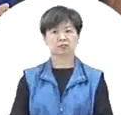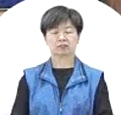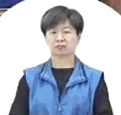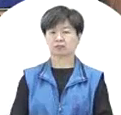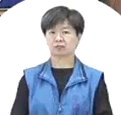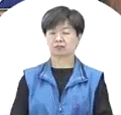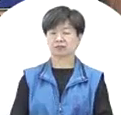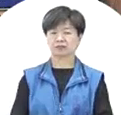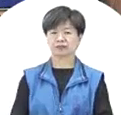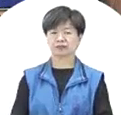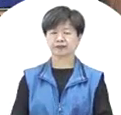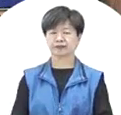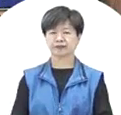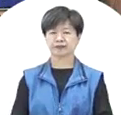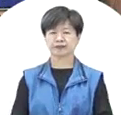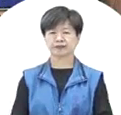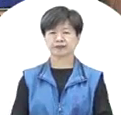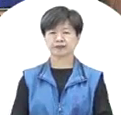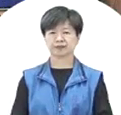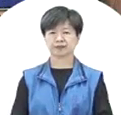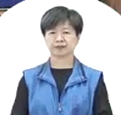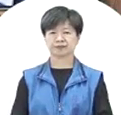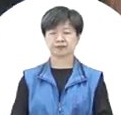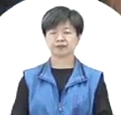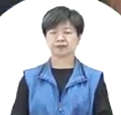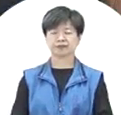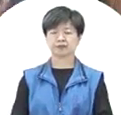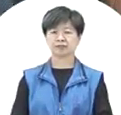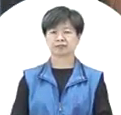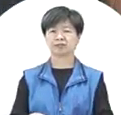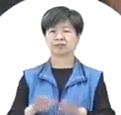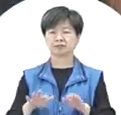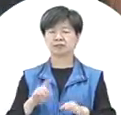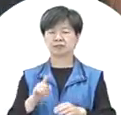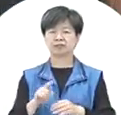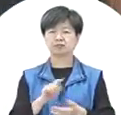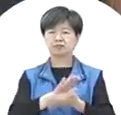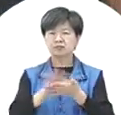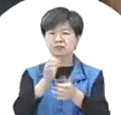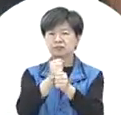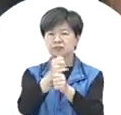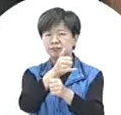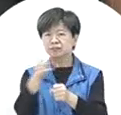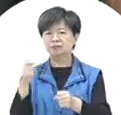这样子好不好？ 好， 我想青年同仁，你关心他很辛苦，能够多增